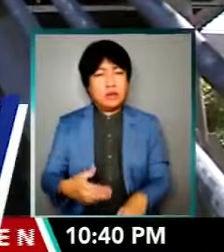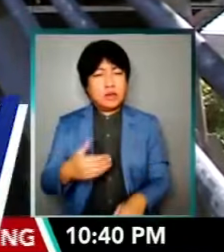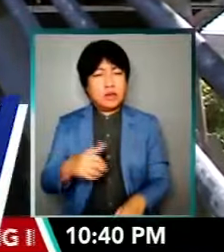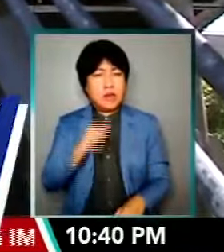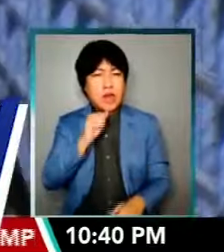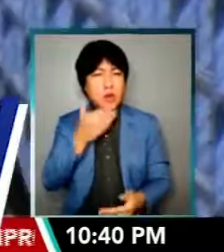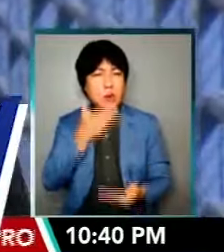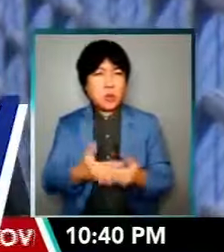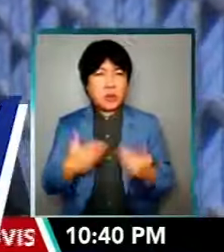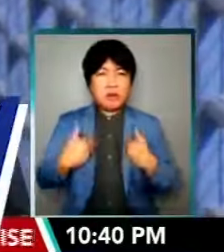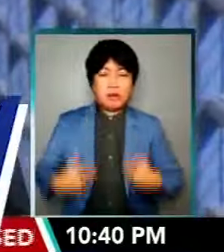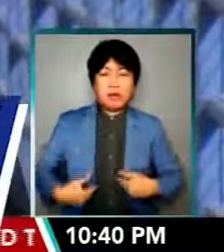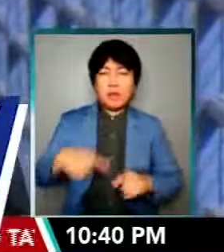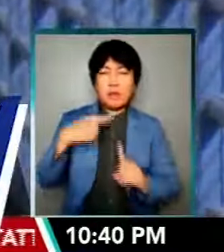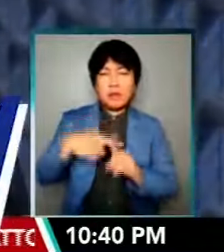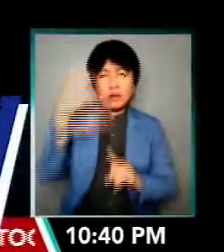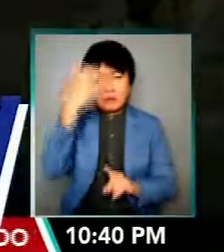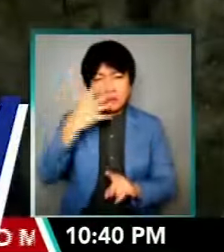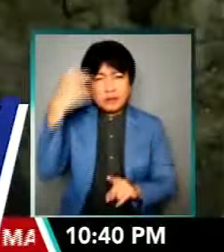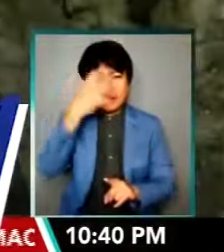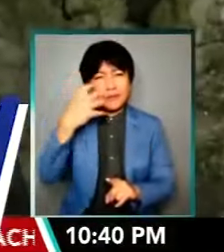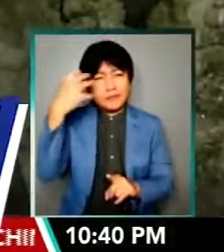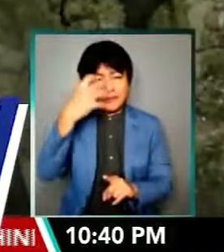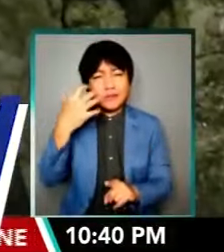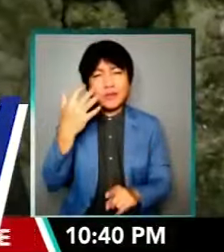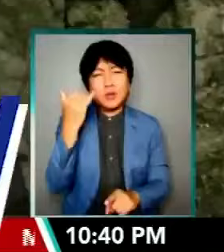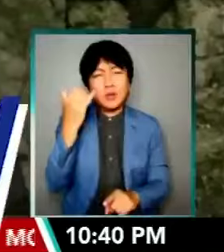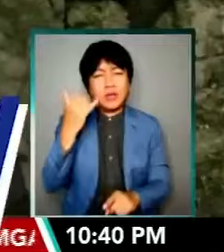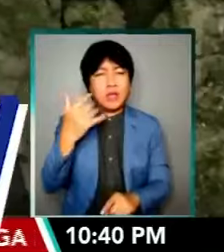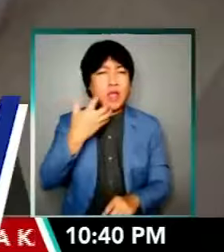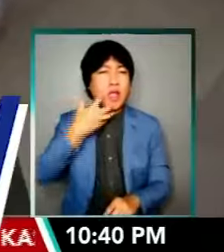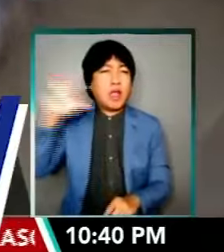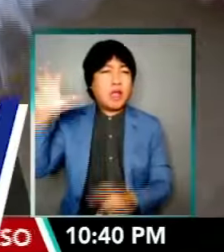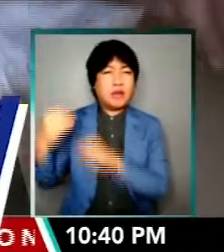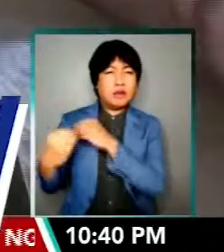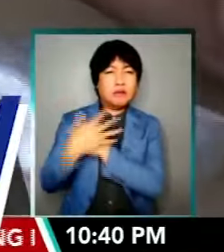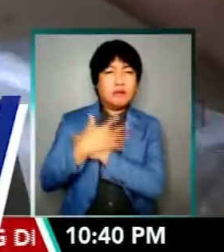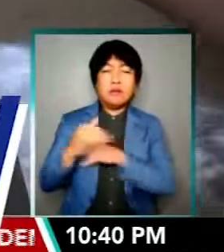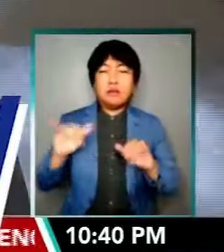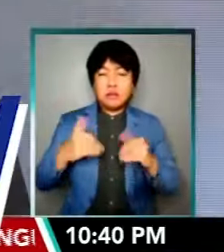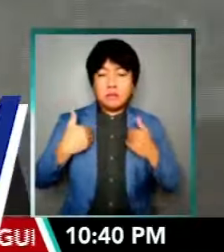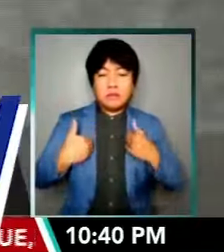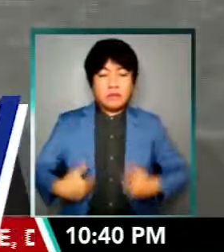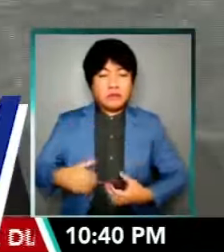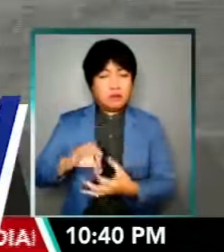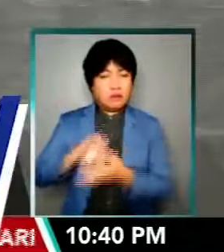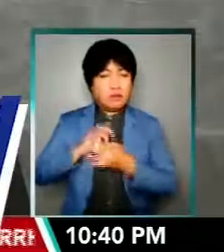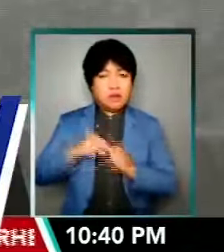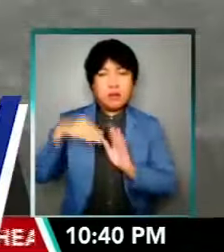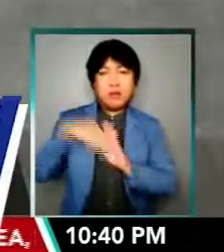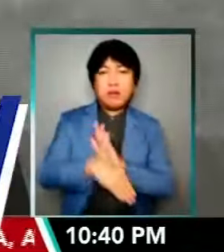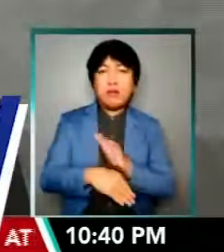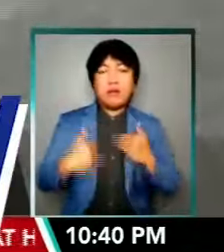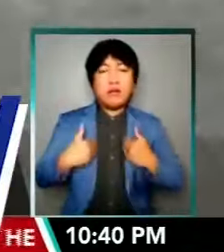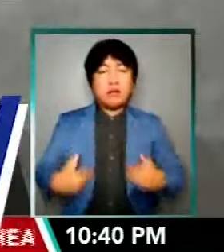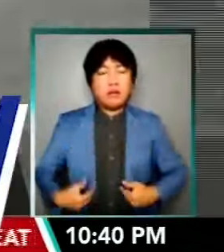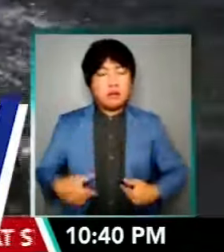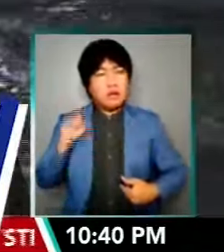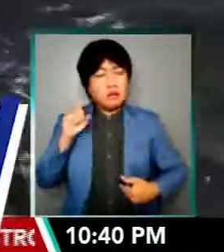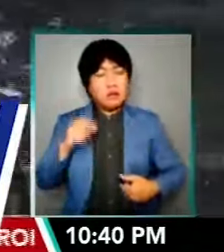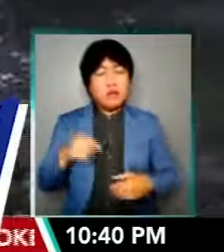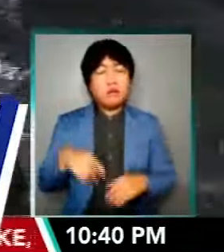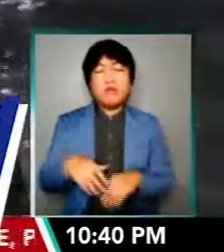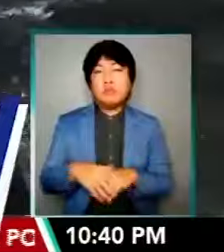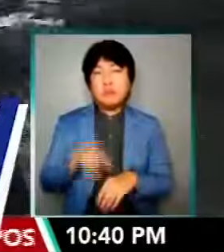at dehydration dahil sa matinding init, pati na ang malnutrition. Pero dahil may pag-uulan din, mag-iingat din daw sa iba pang